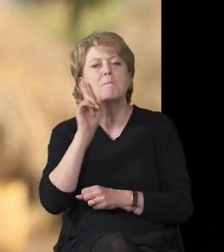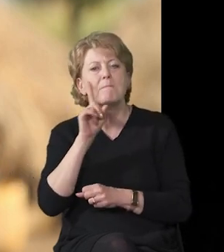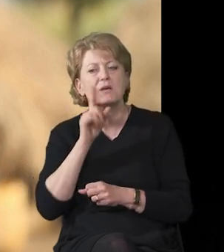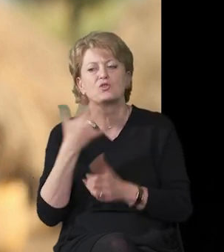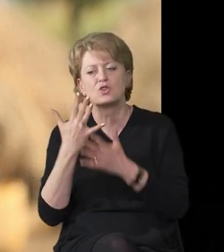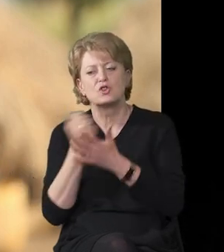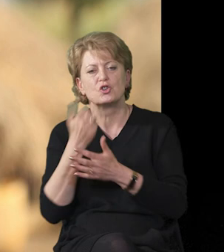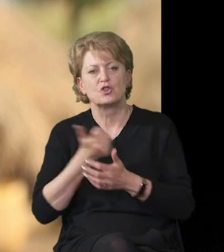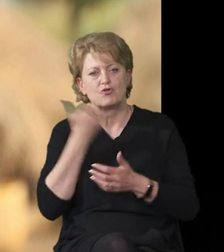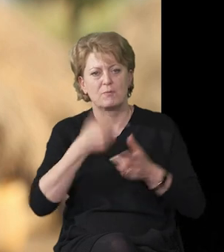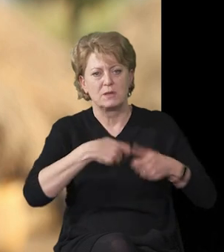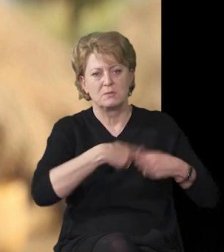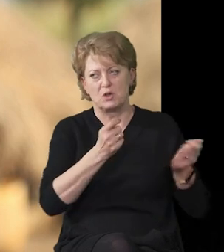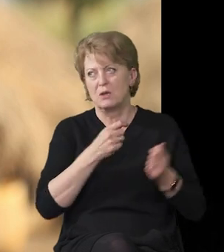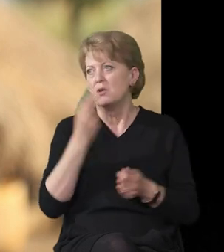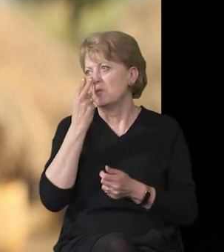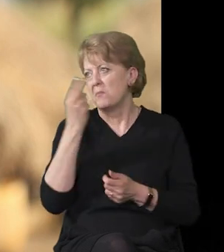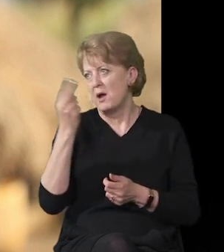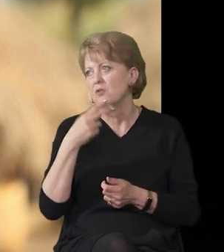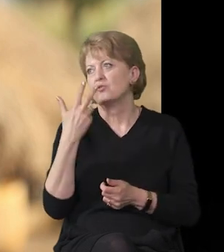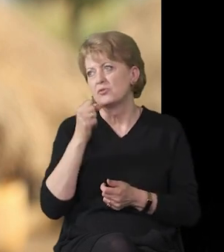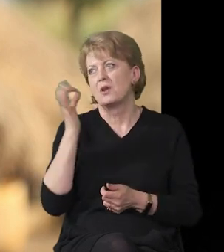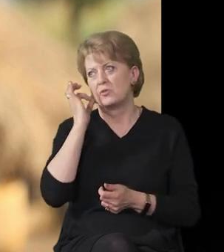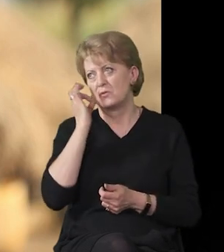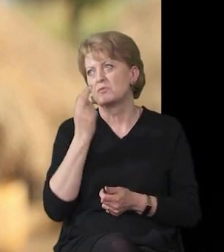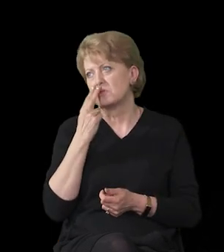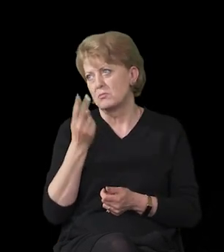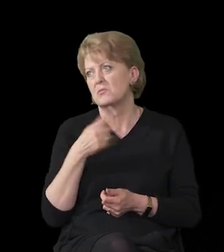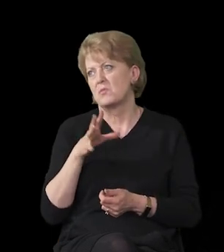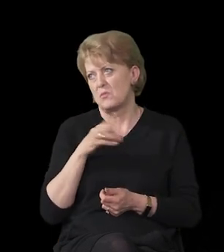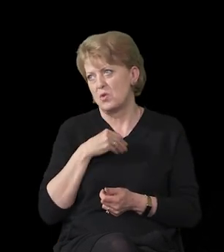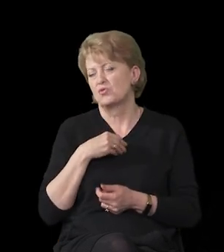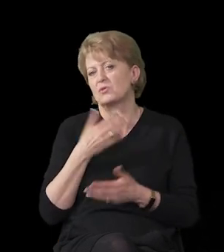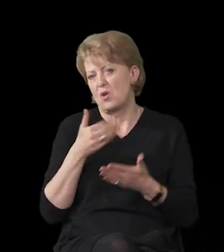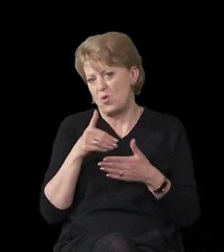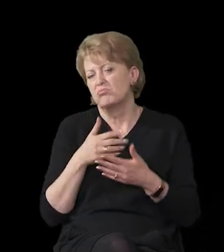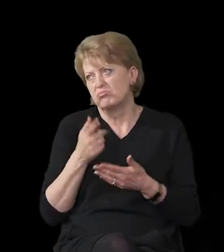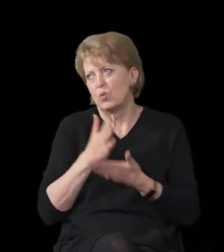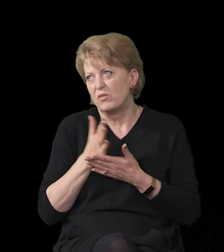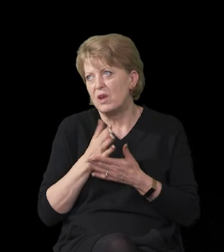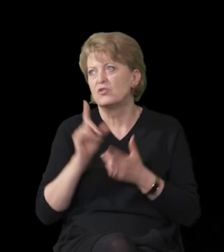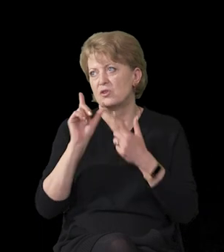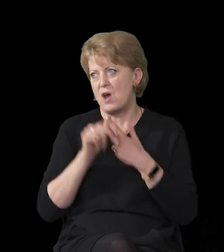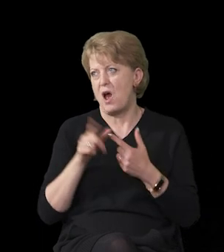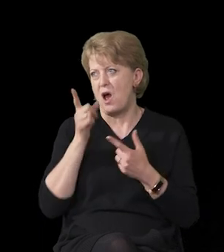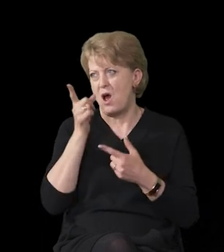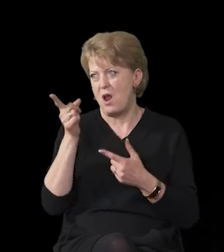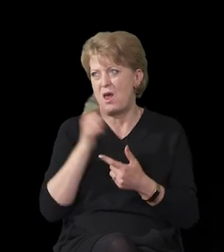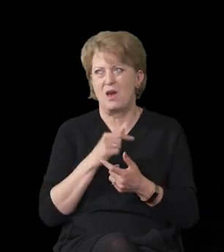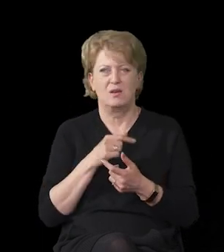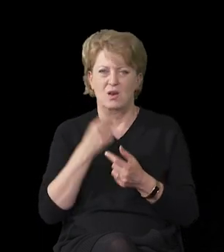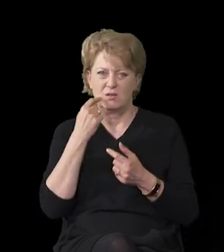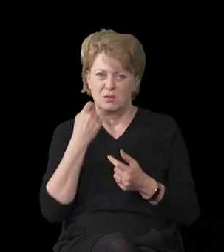gdzieś sprzedać. No, patrząc na tę dziewczynę, można w to uwierzyć, natomiast ta teoria została obalona przez antropologów i jest